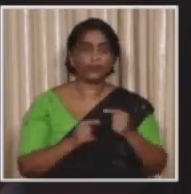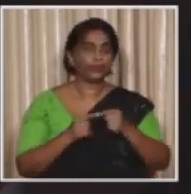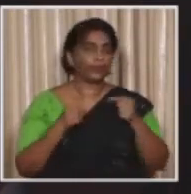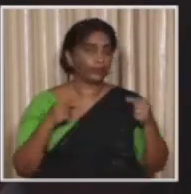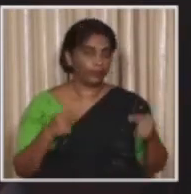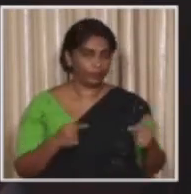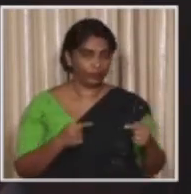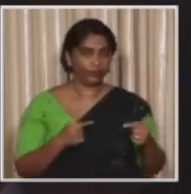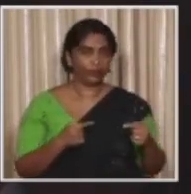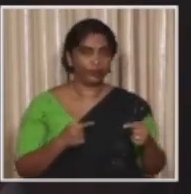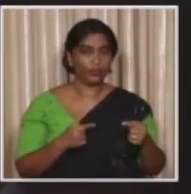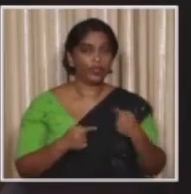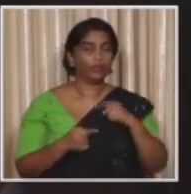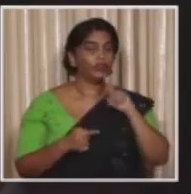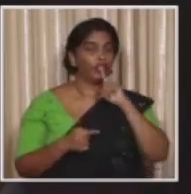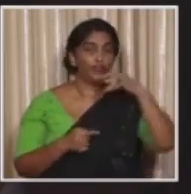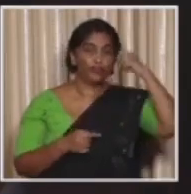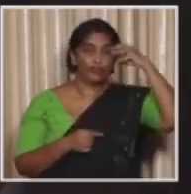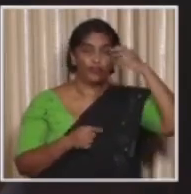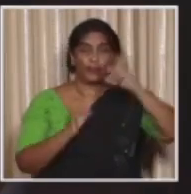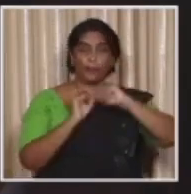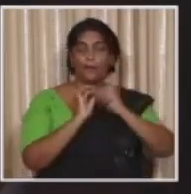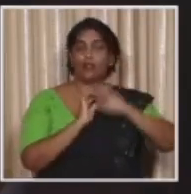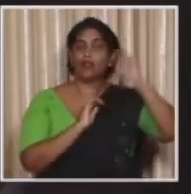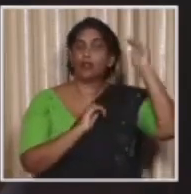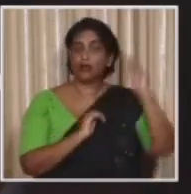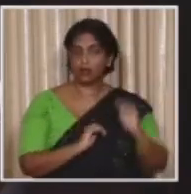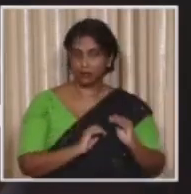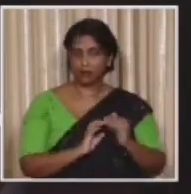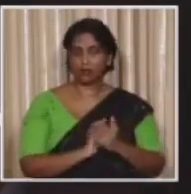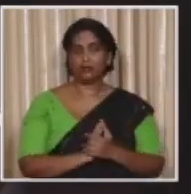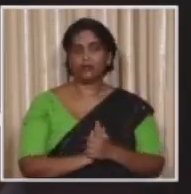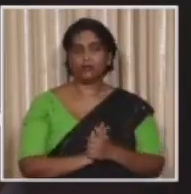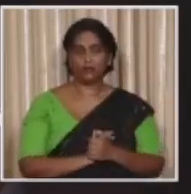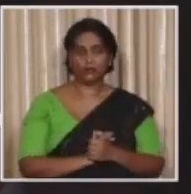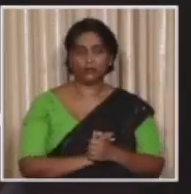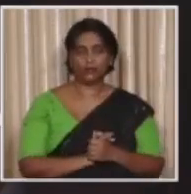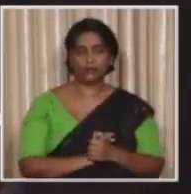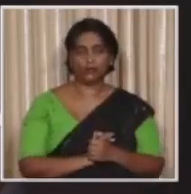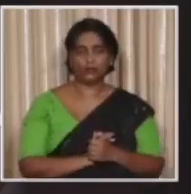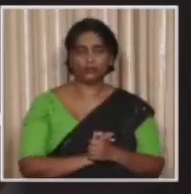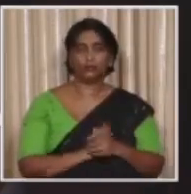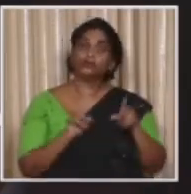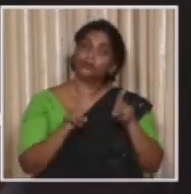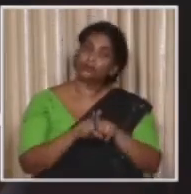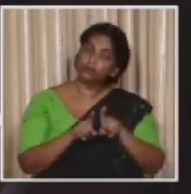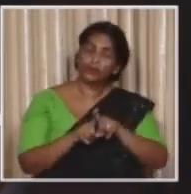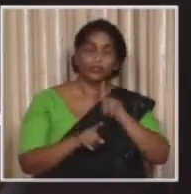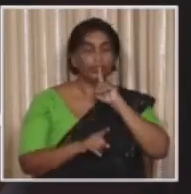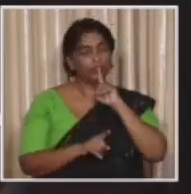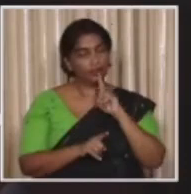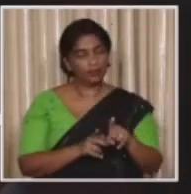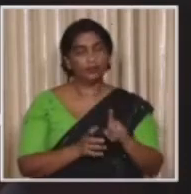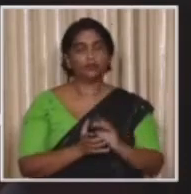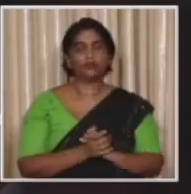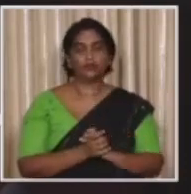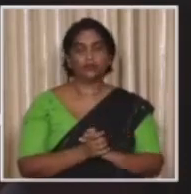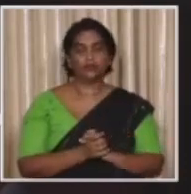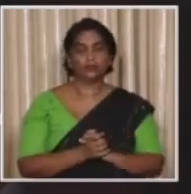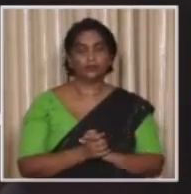විපක්ෂය කියනවලු විදුලි බිල අඩු කරන්න කියලා හැබැයි ඒ අතින්ම කියනවලු